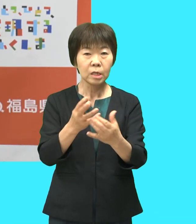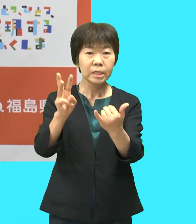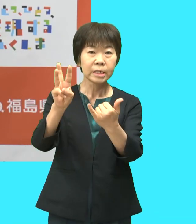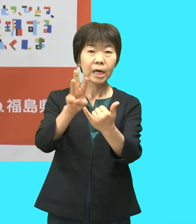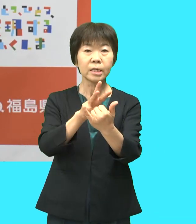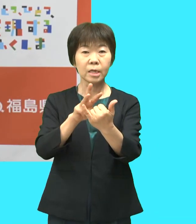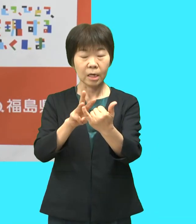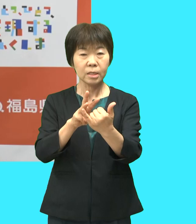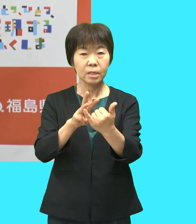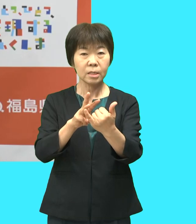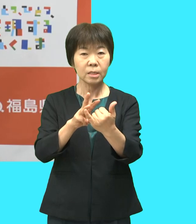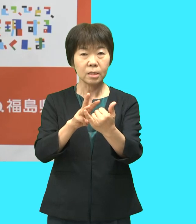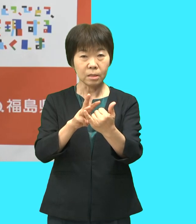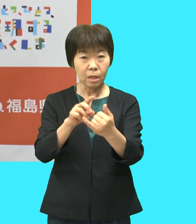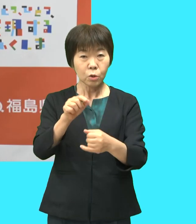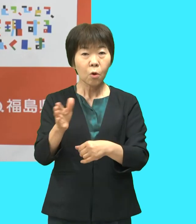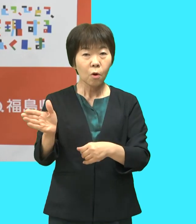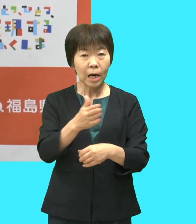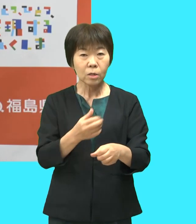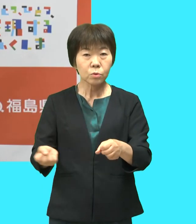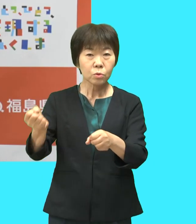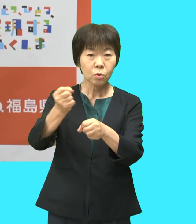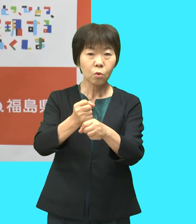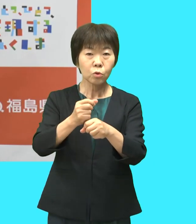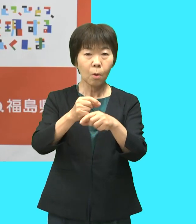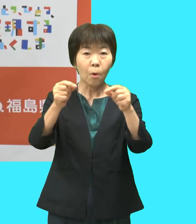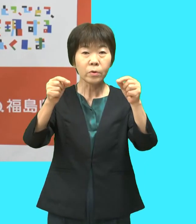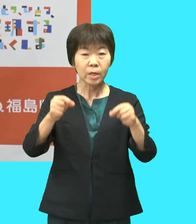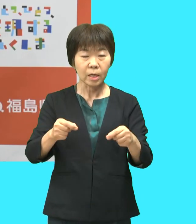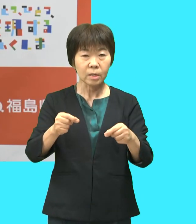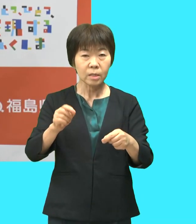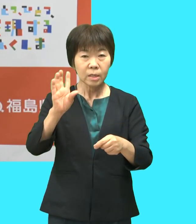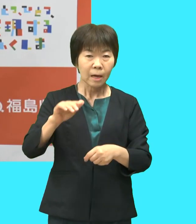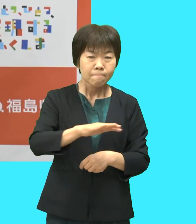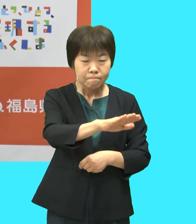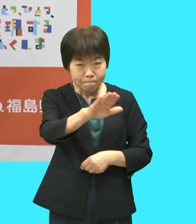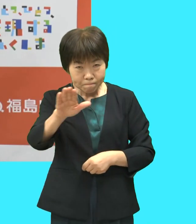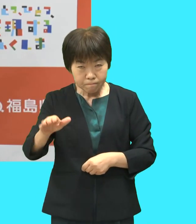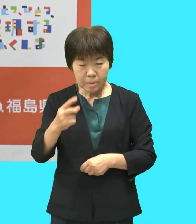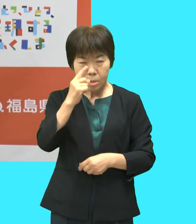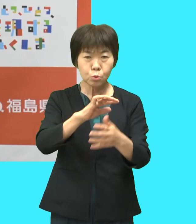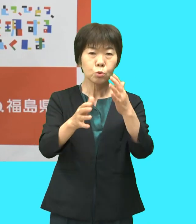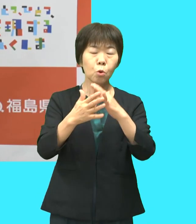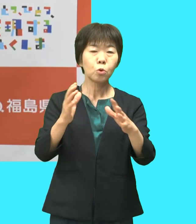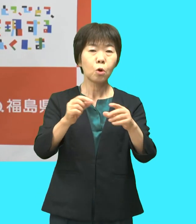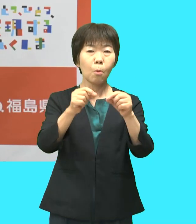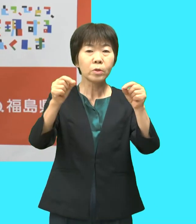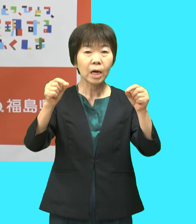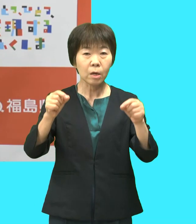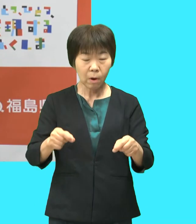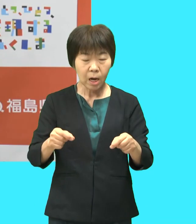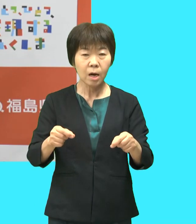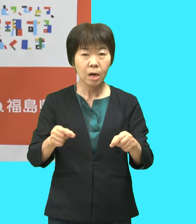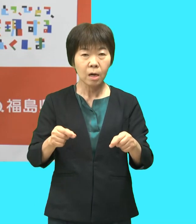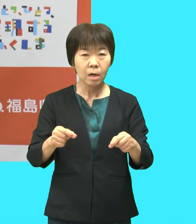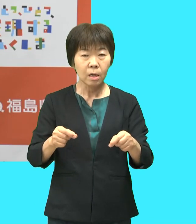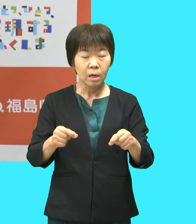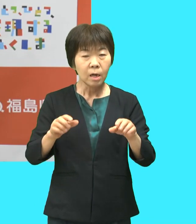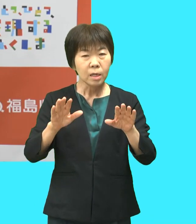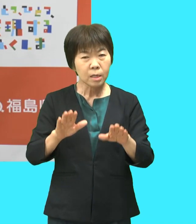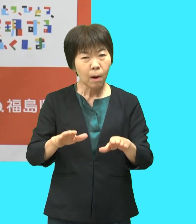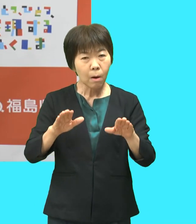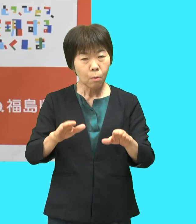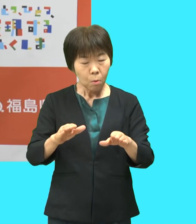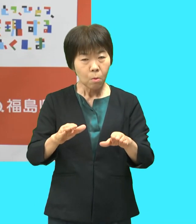害、そしてそこからの復興の問題、全県にわたる風評の問題というものは今なお県民の皆さん